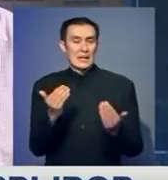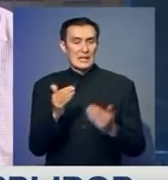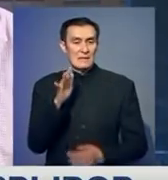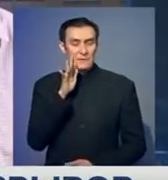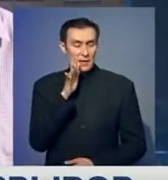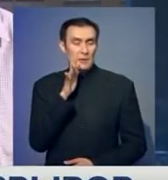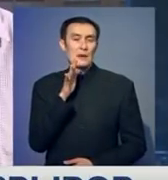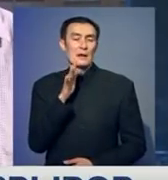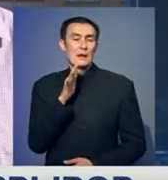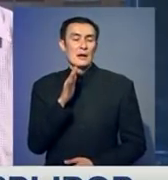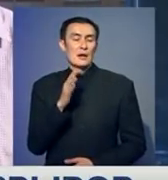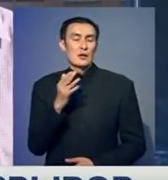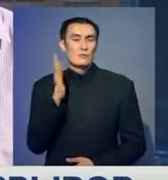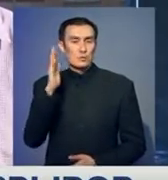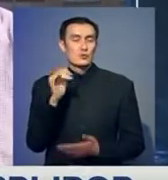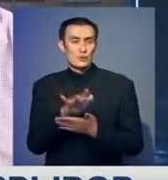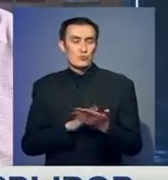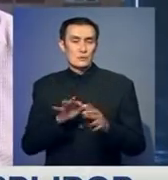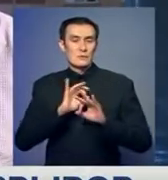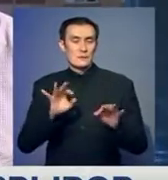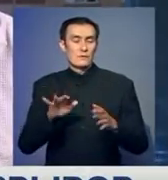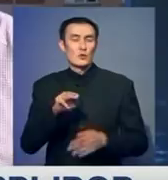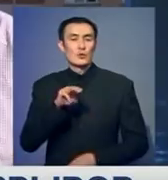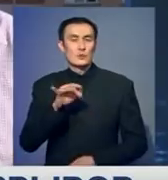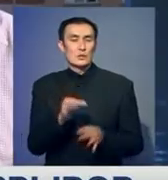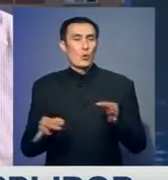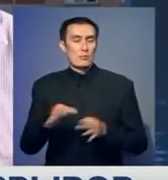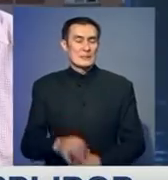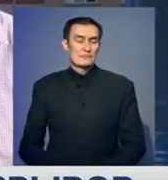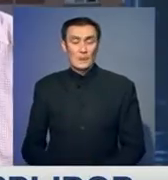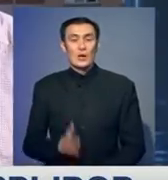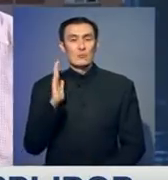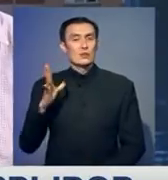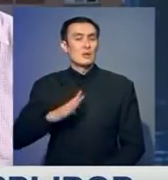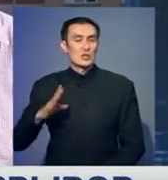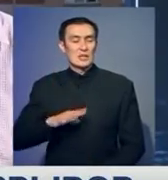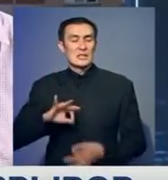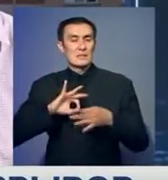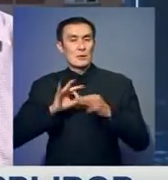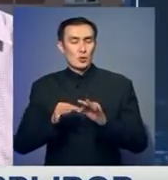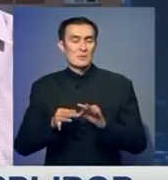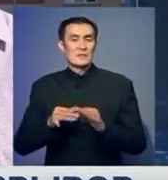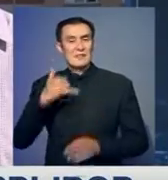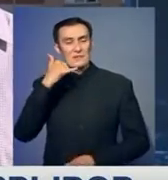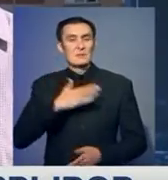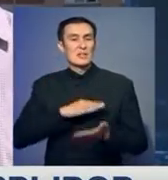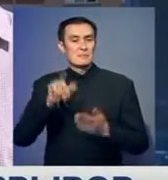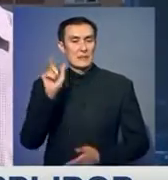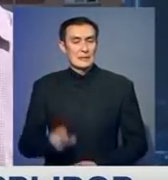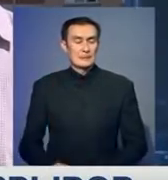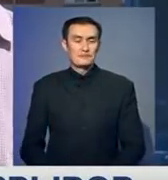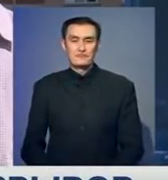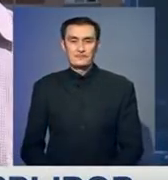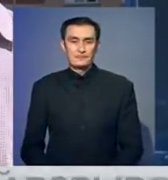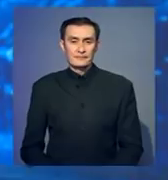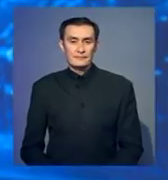на данное время. Лаура, буду держать вас в курсе событий из Туркестанской области. Да, будем ждать от вас свежих подробностей. На связи был Рауль Габитов из Туркестанской